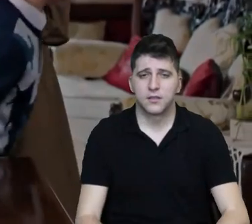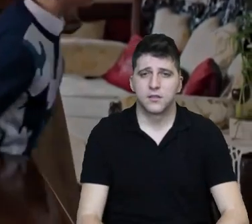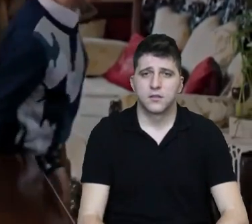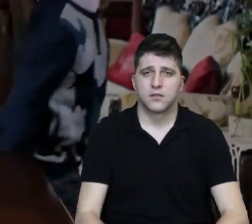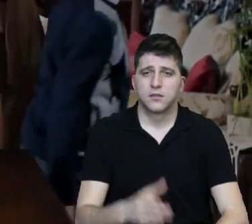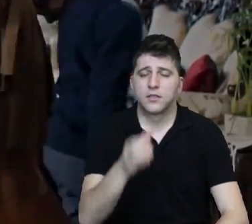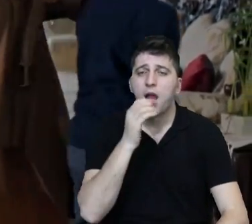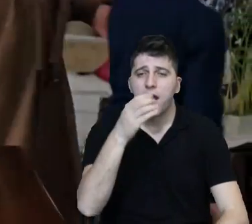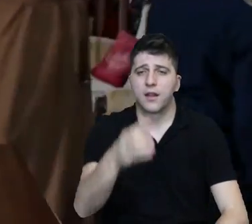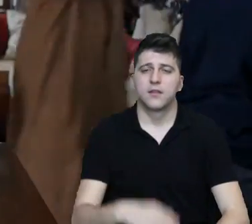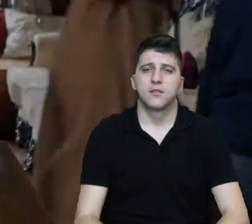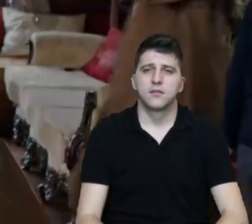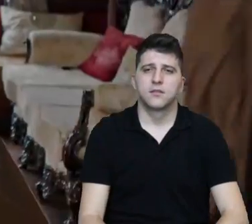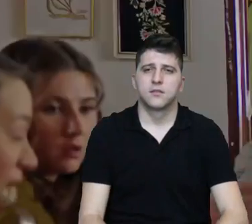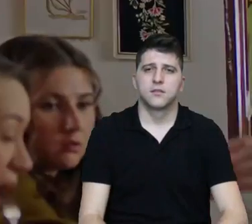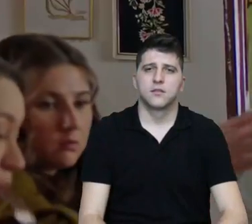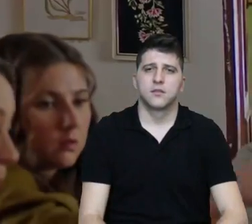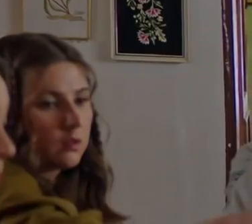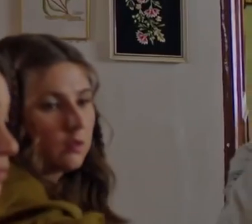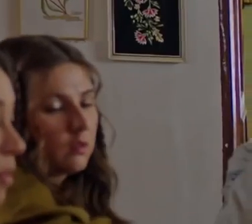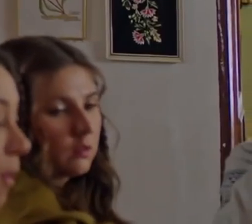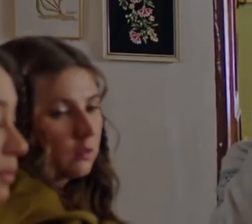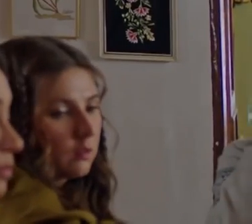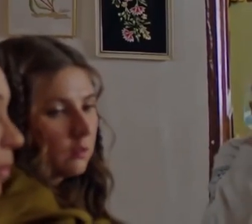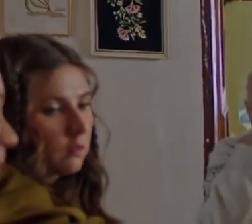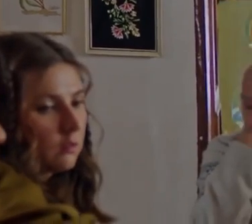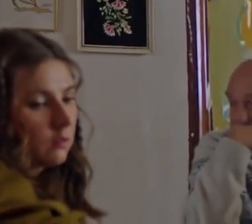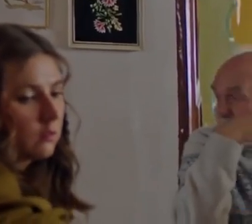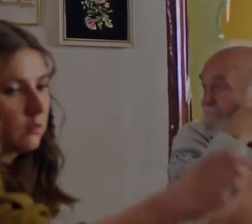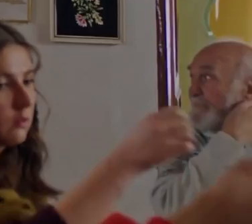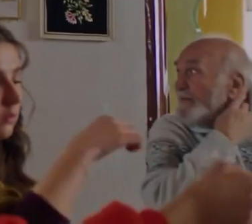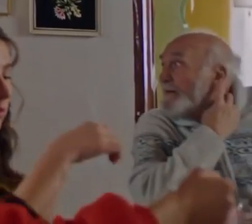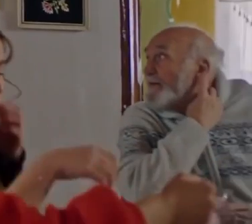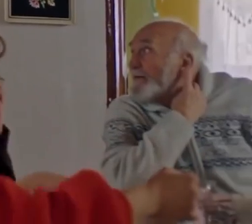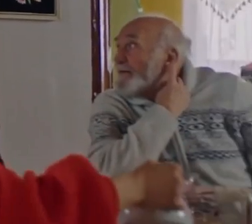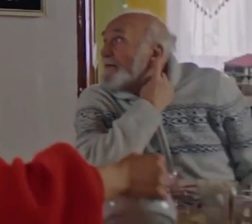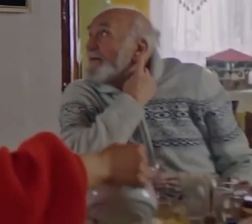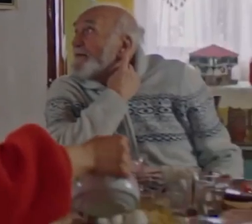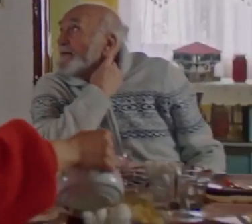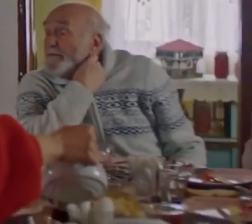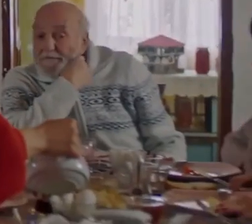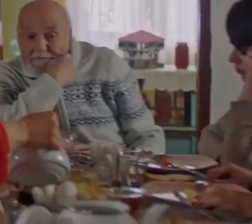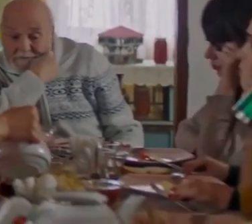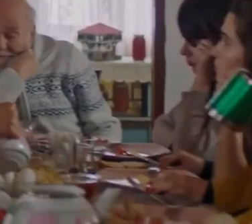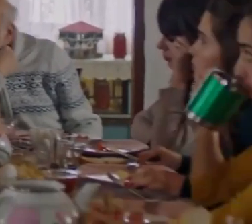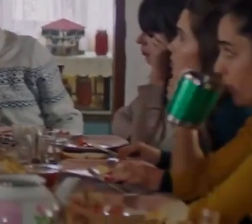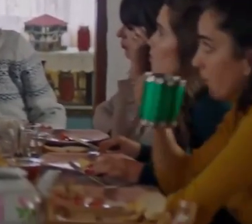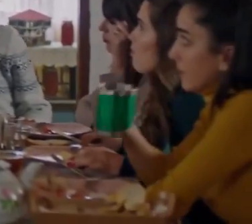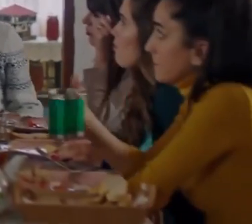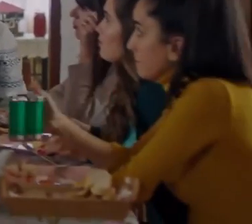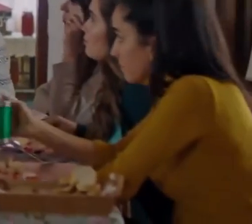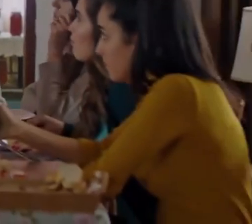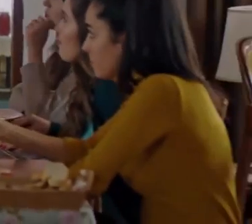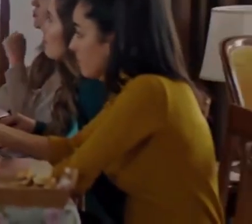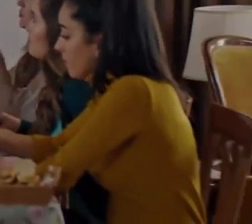Kalktılar. Al bunu da. Portakal suyu. Akartürklerin evi. Alt kata inen İbrahim, Faik ve kızlarla kahvaltı